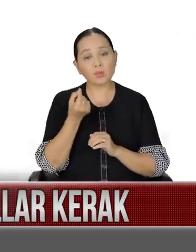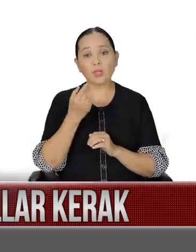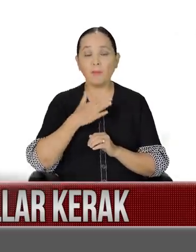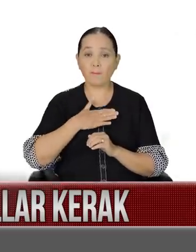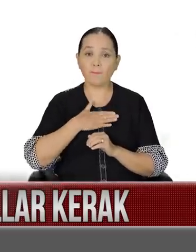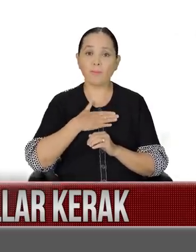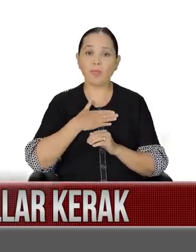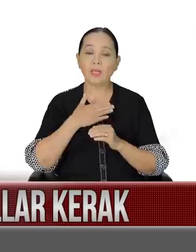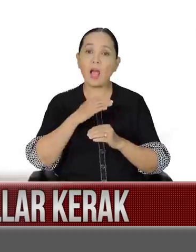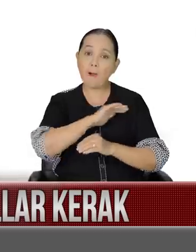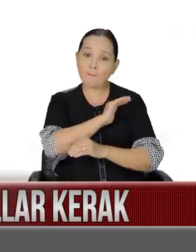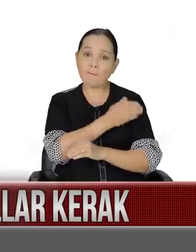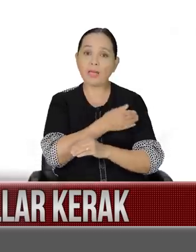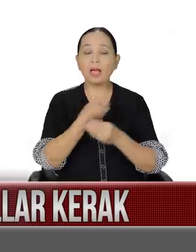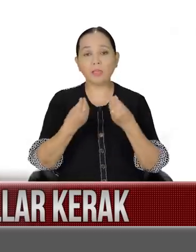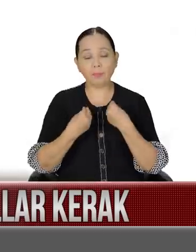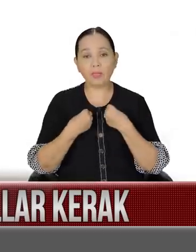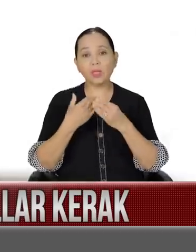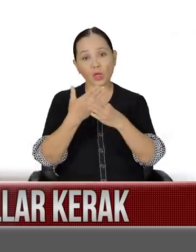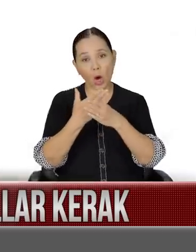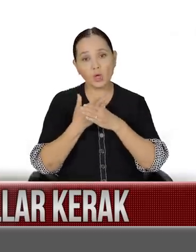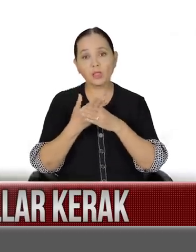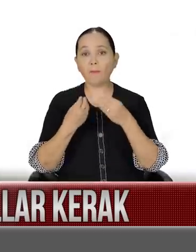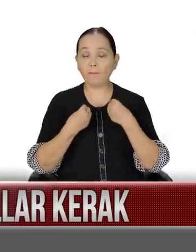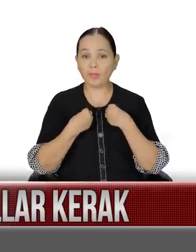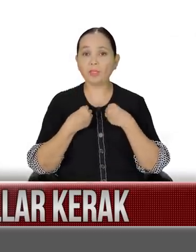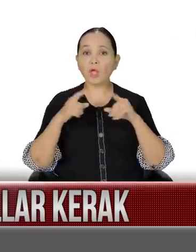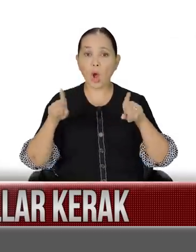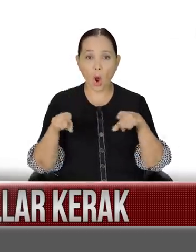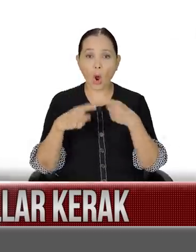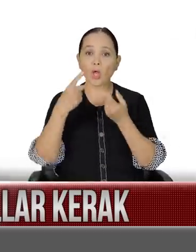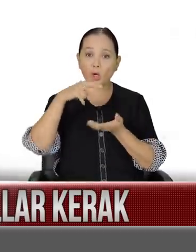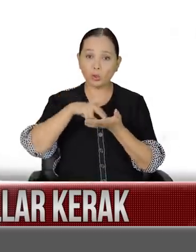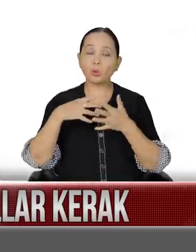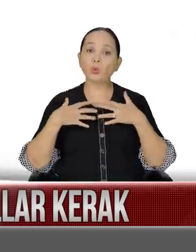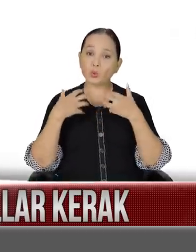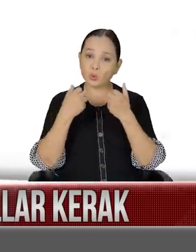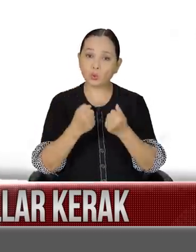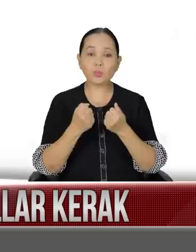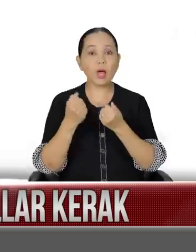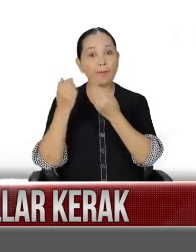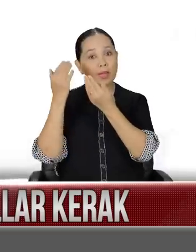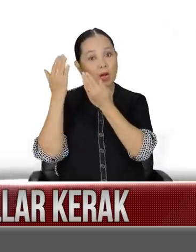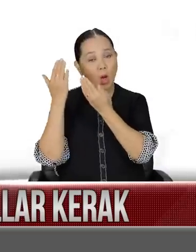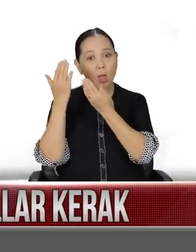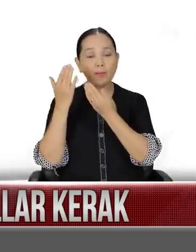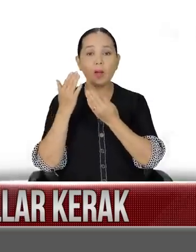Yani az günü ben gibi medet verip. Yardım yaparsayla ayakta durup geçsem